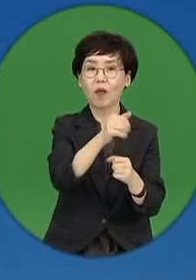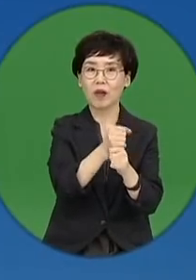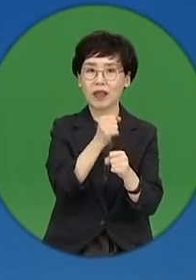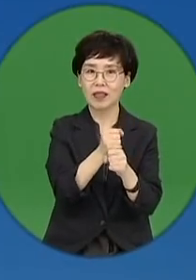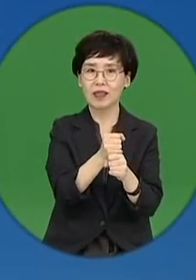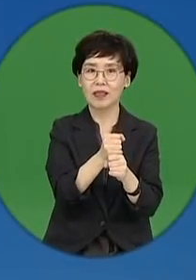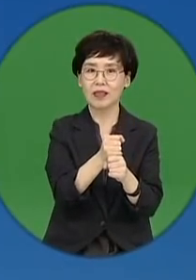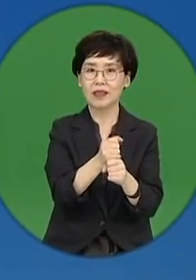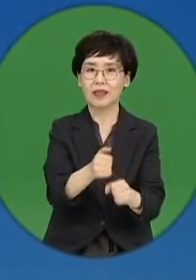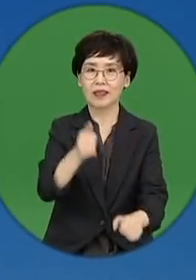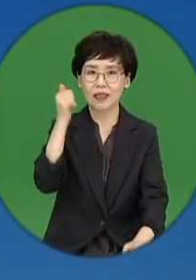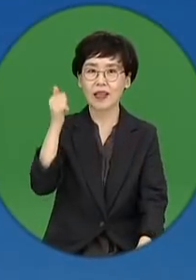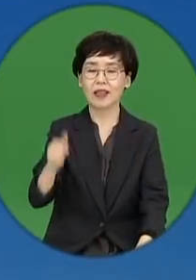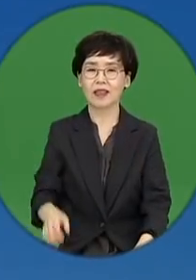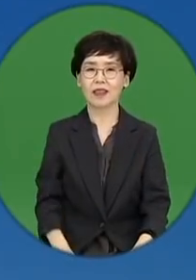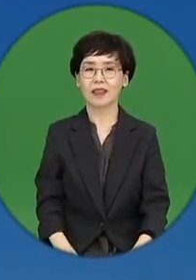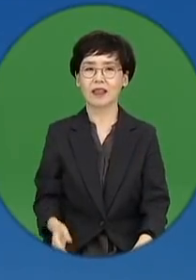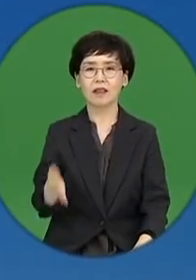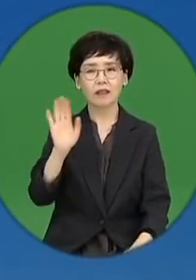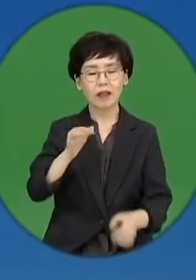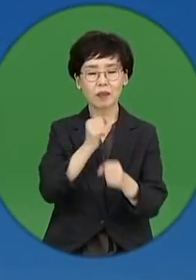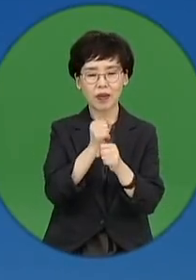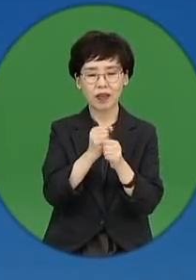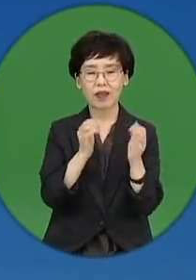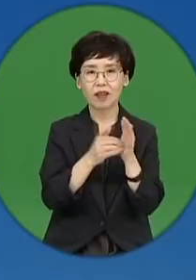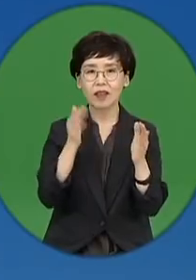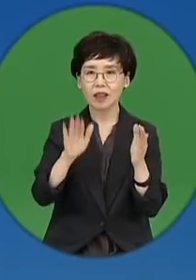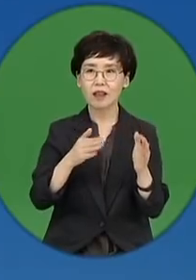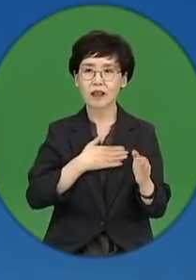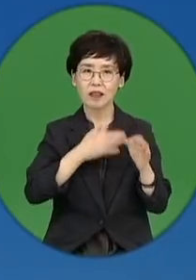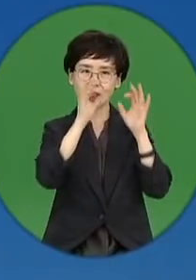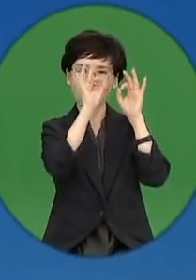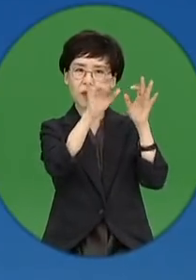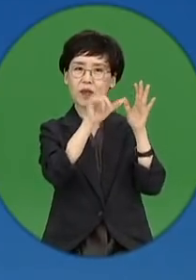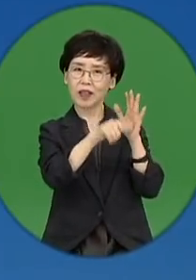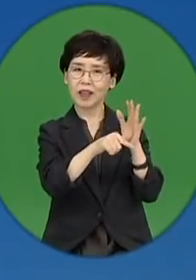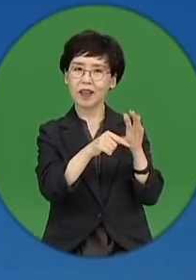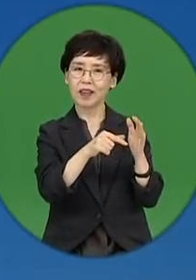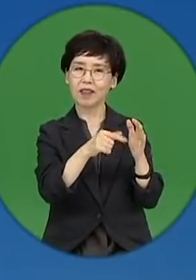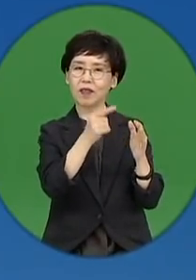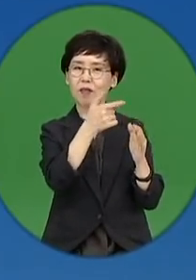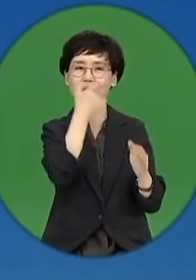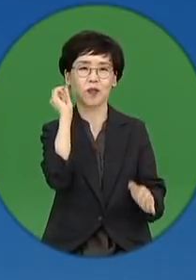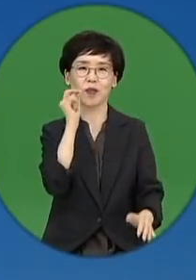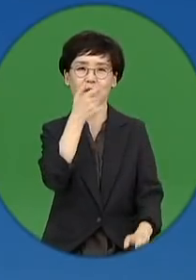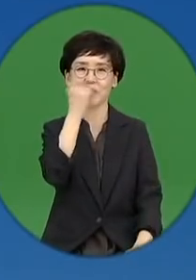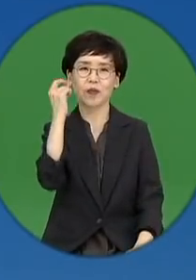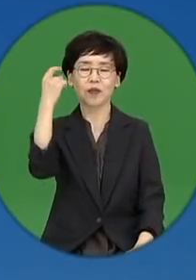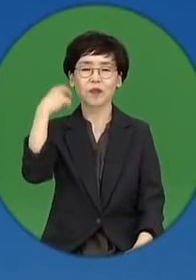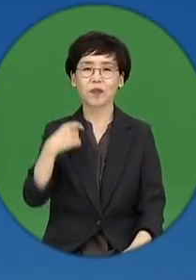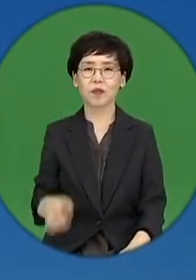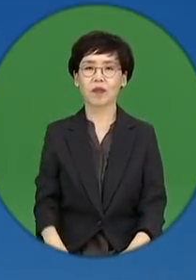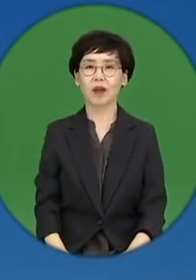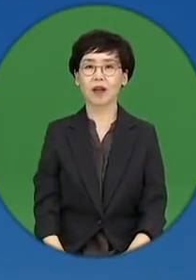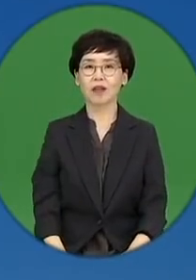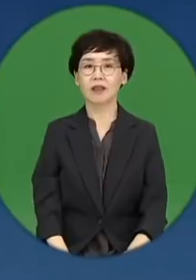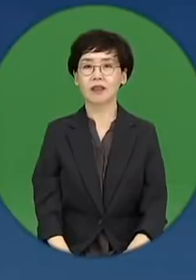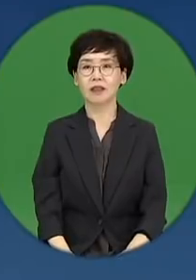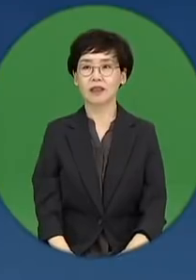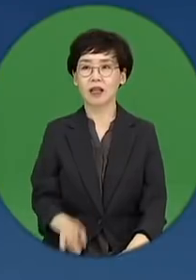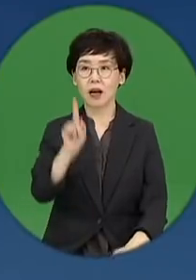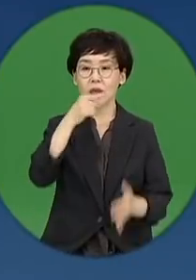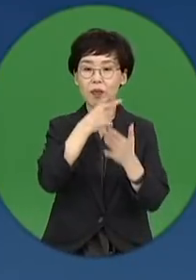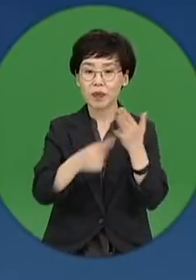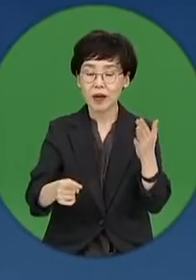뒤에다가 언덕을 이제 만들긴 만들었어요. 그런데 제가 본 데는 마음에 안 들어요. 약하다 하는 얘기입니다. 예. 한번 피해를